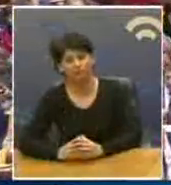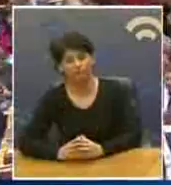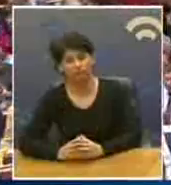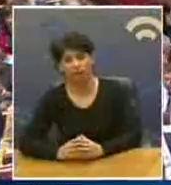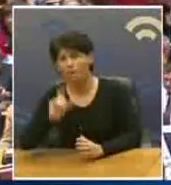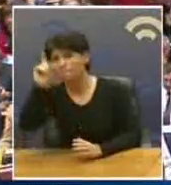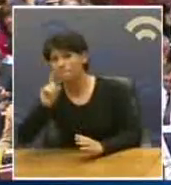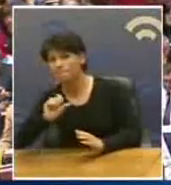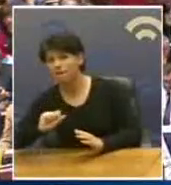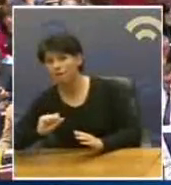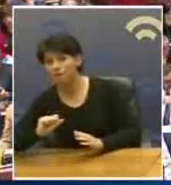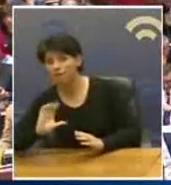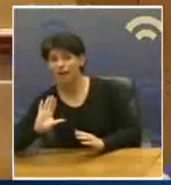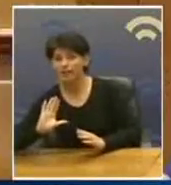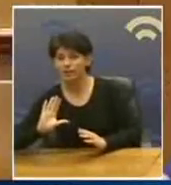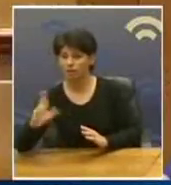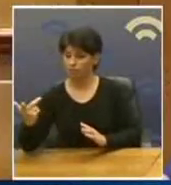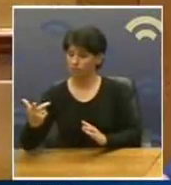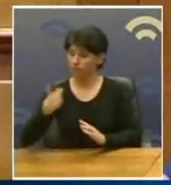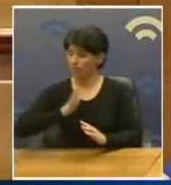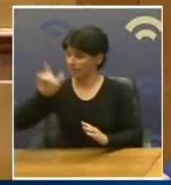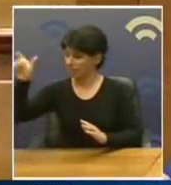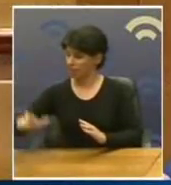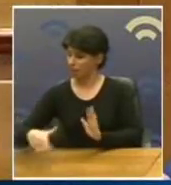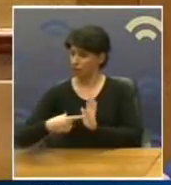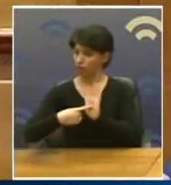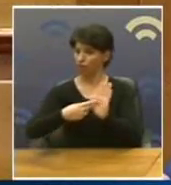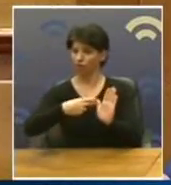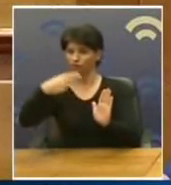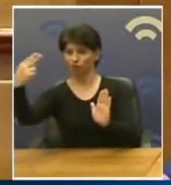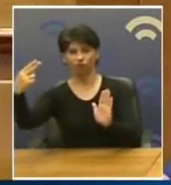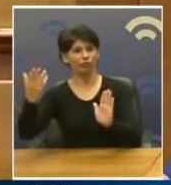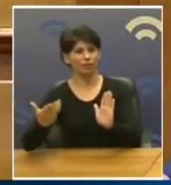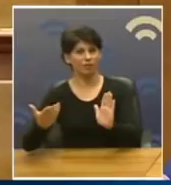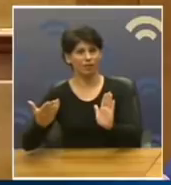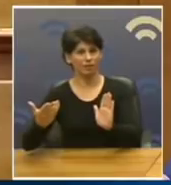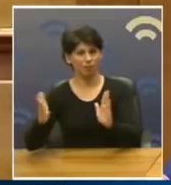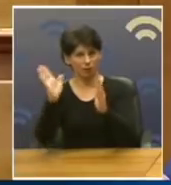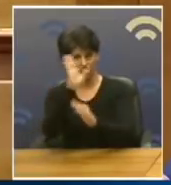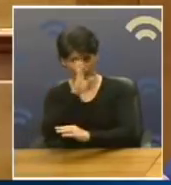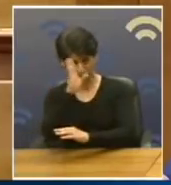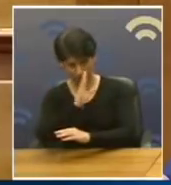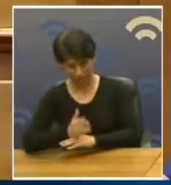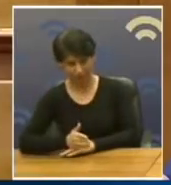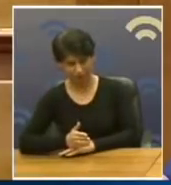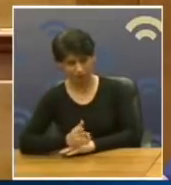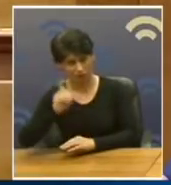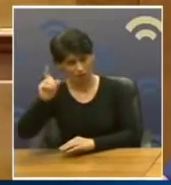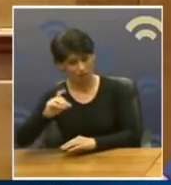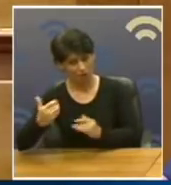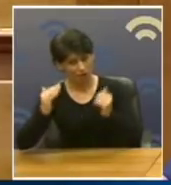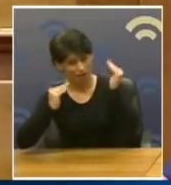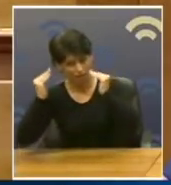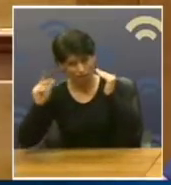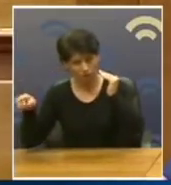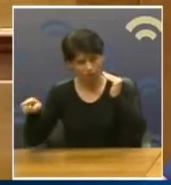Μήπως φοβάστε για προβεβλημένα στελέχη σας? Αυτό είναι το ερώτημα που θα επικρέμετε. Ή μήπως έχετε αμφιβολίες, εν